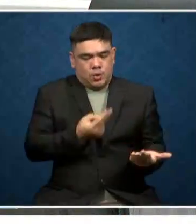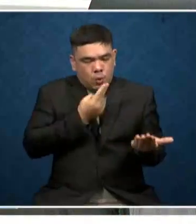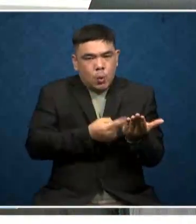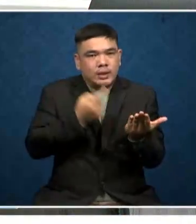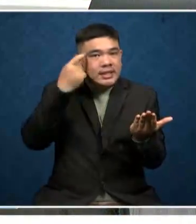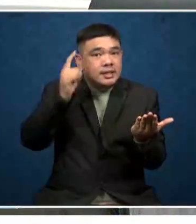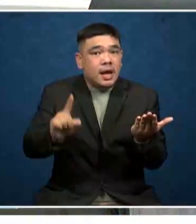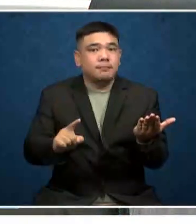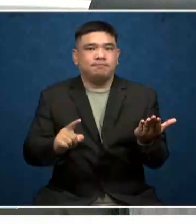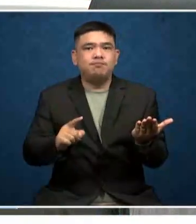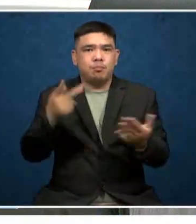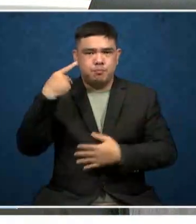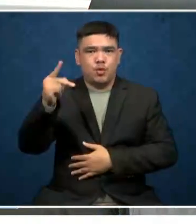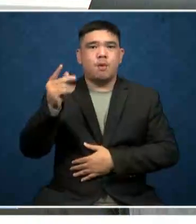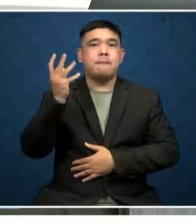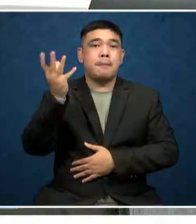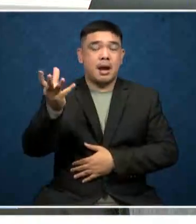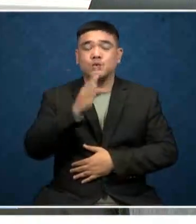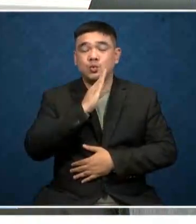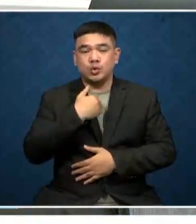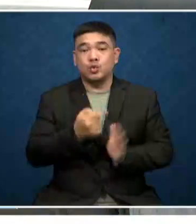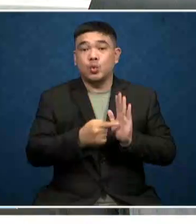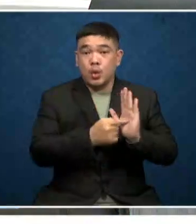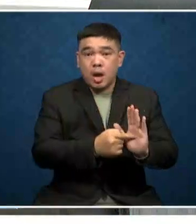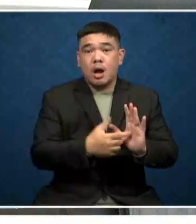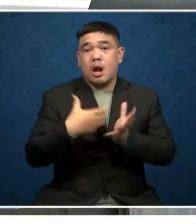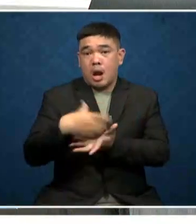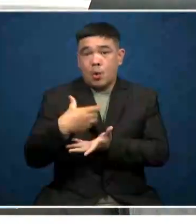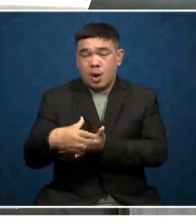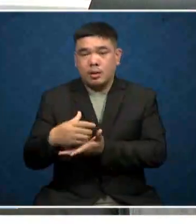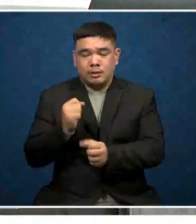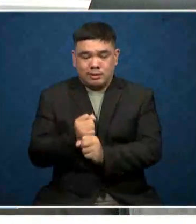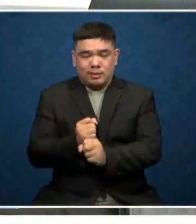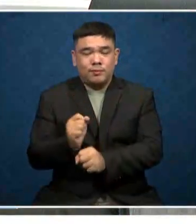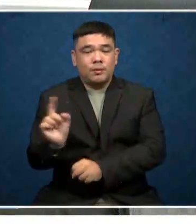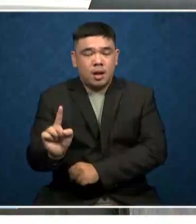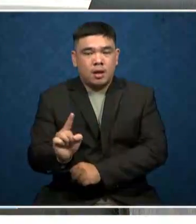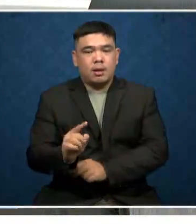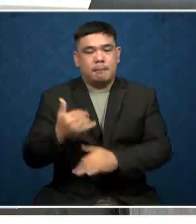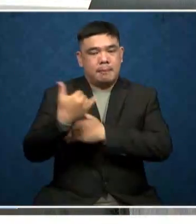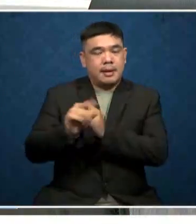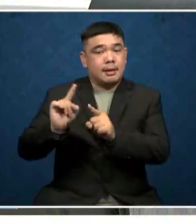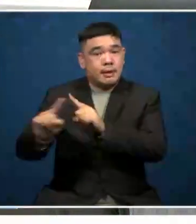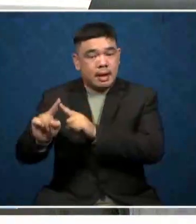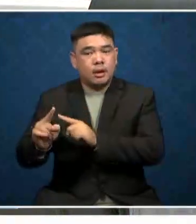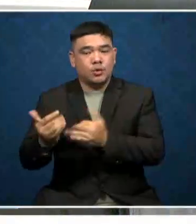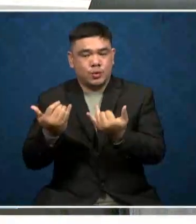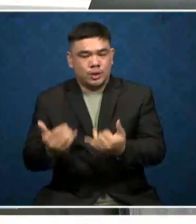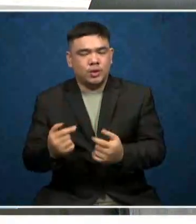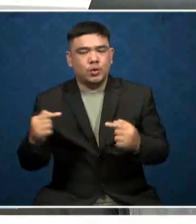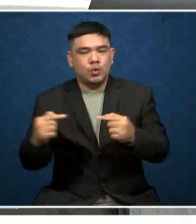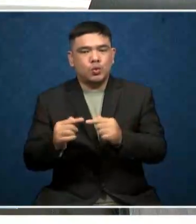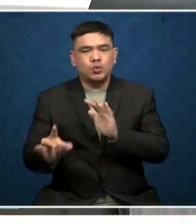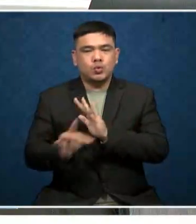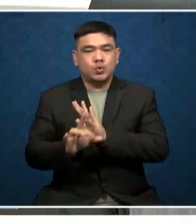คิดว่ามีประโยชน์อย่างยิ่งแล้วก็ท่านได้ยกตัวอย่างถึงการดำเนินการของประเทศต่างๆแล้วก็เน้นในส่วนของสุ